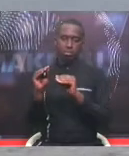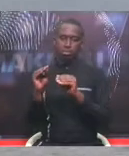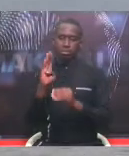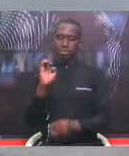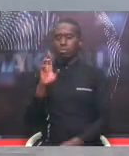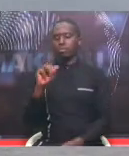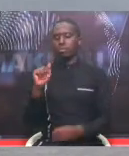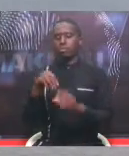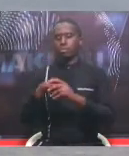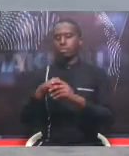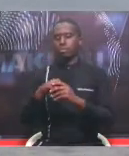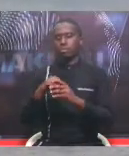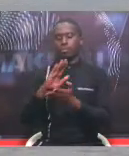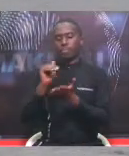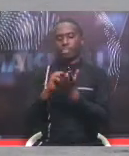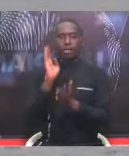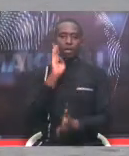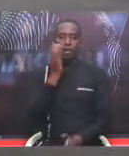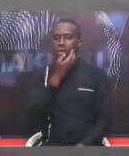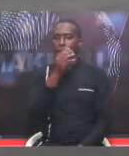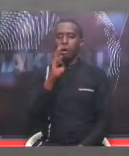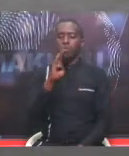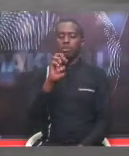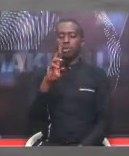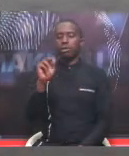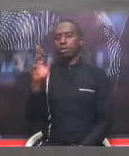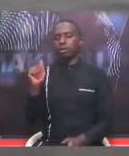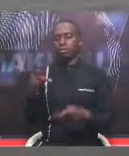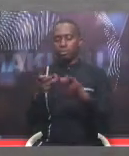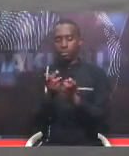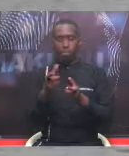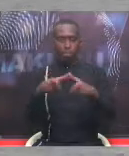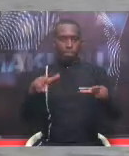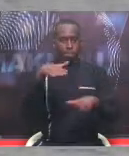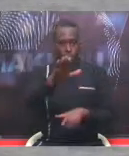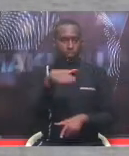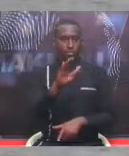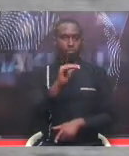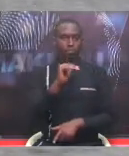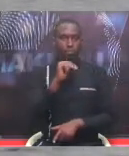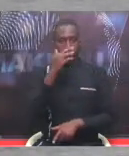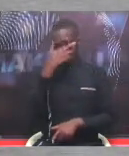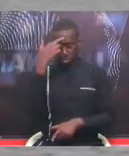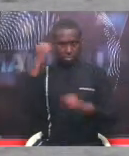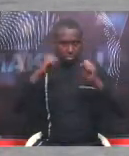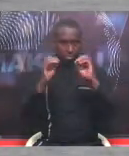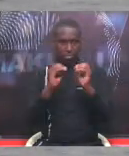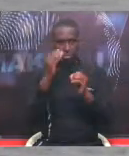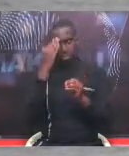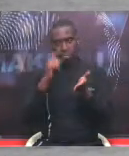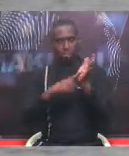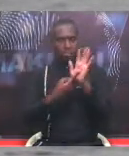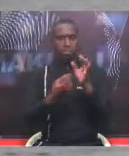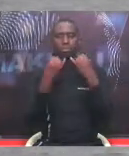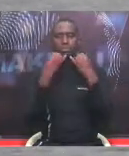kirwa hagati mu kiyaga cya Burera bavuga ko nyuma yo kwimurwa kuri ubu butaka gakondo bwabo ku mpamvu batavugaho rumwe, kuko bamwe bagaragaza ko babwiye